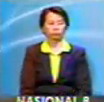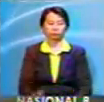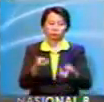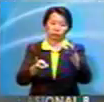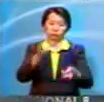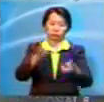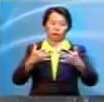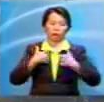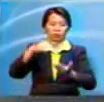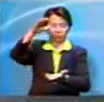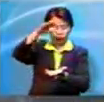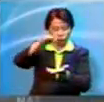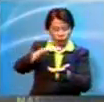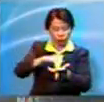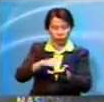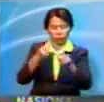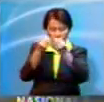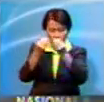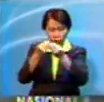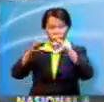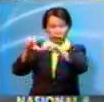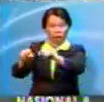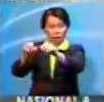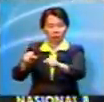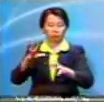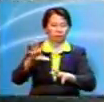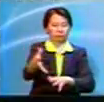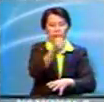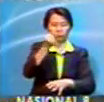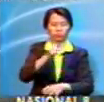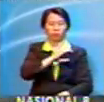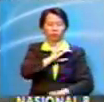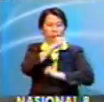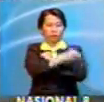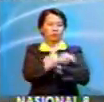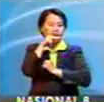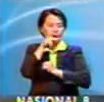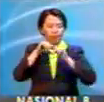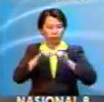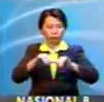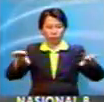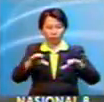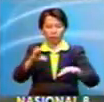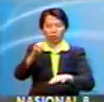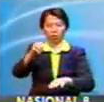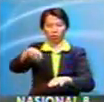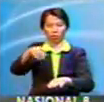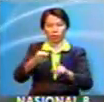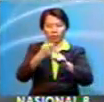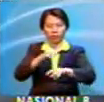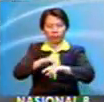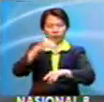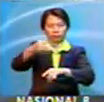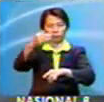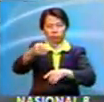Meskipun terdapat penurunan dari segi statistik tangkapan dan rampasan, polis negeri akan terus menjalankan operasi dari semasa